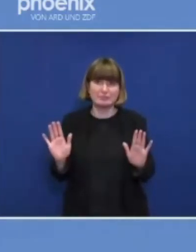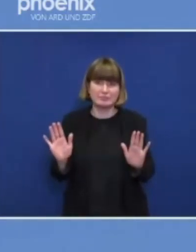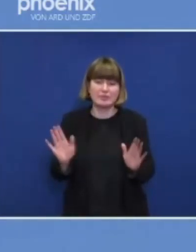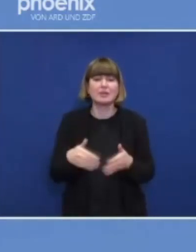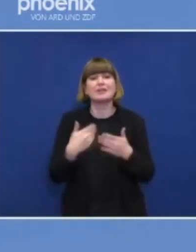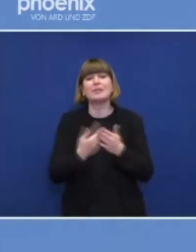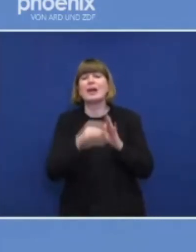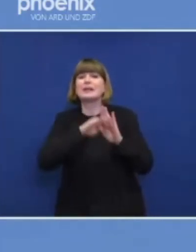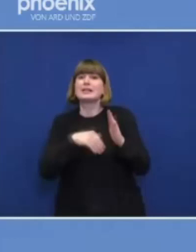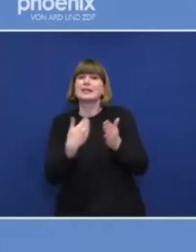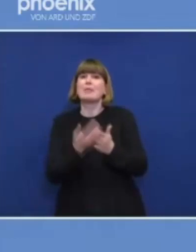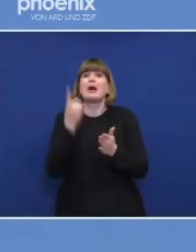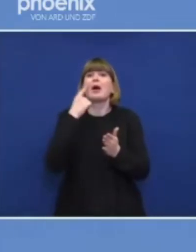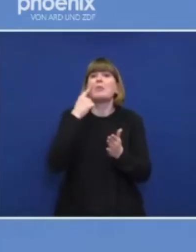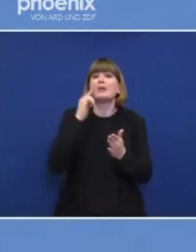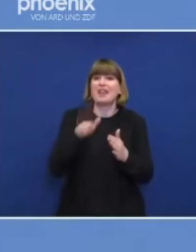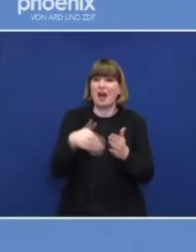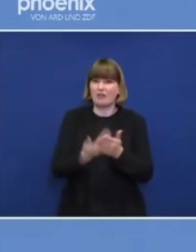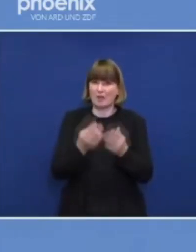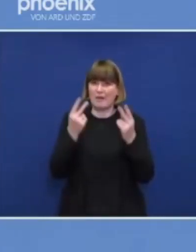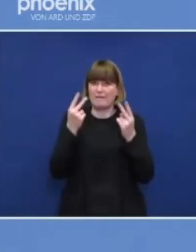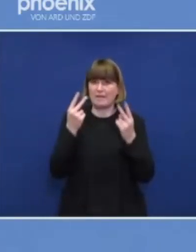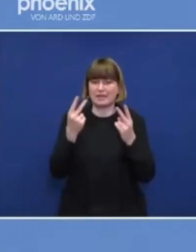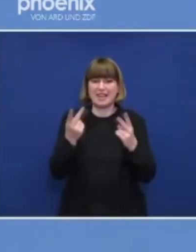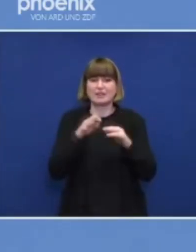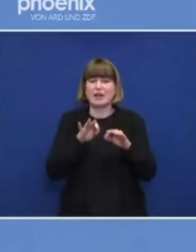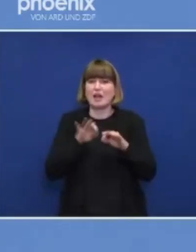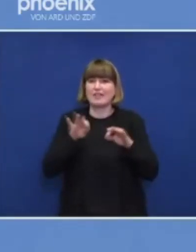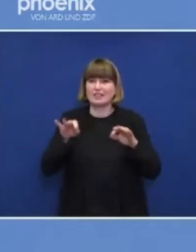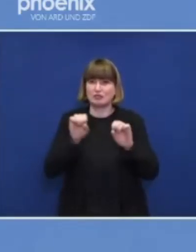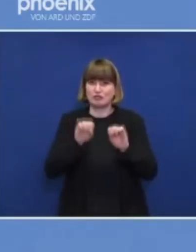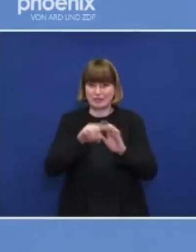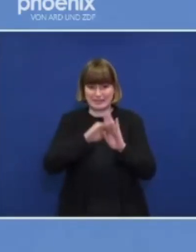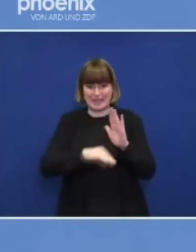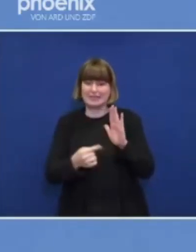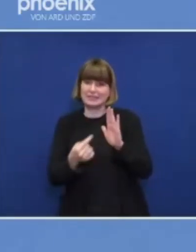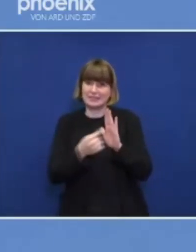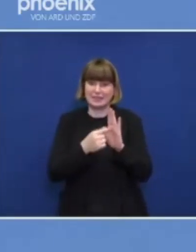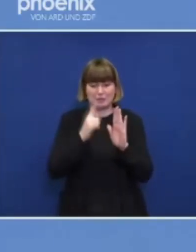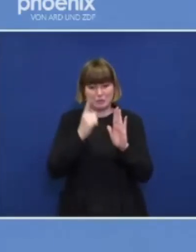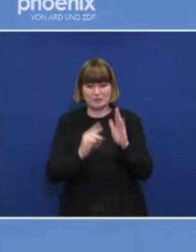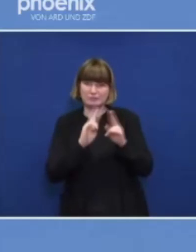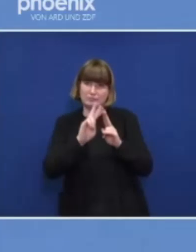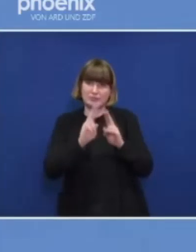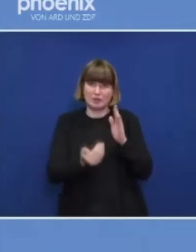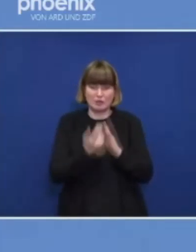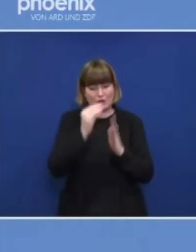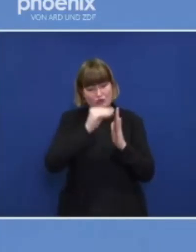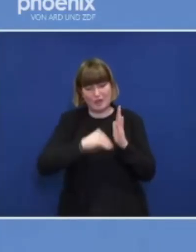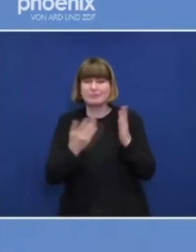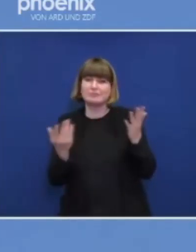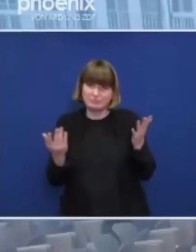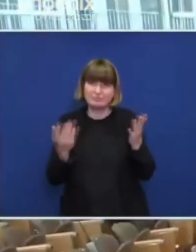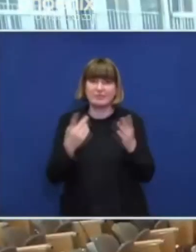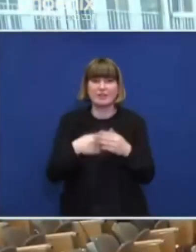Λάουτερμπαχ προκάλεσε τη δυσφορία αρκετών Γερμανών, οι οποίοι βλέπουν όλη την Ευρώπη να χαλαρώνει σημαντικά ή και να τερματίζει